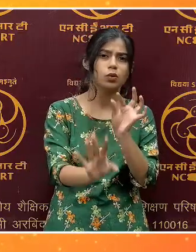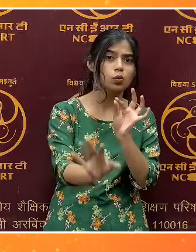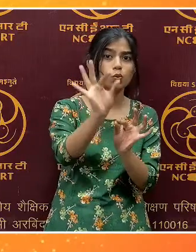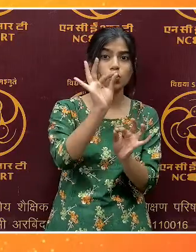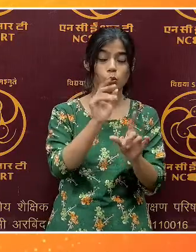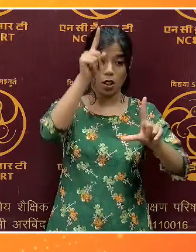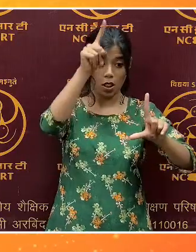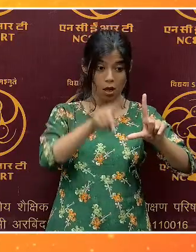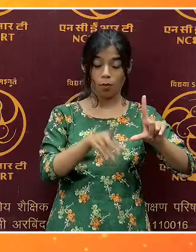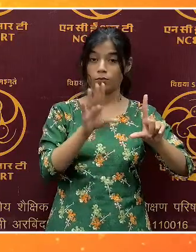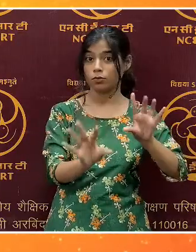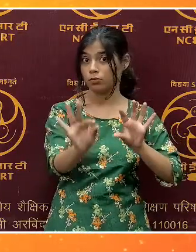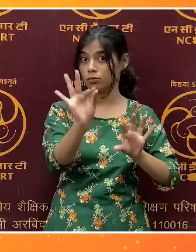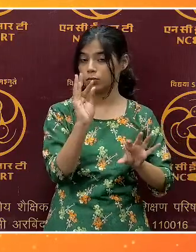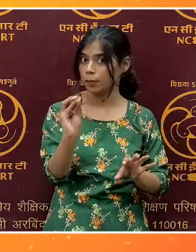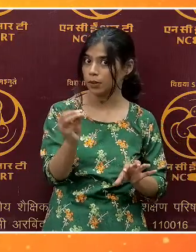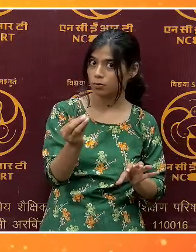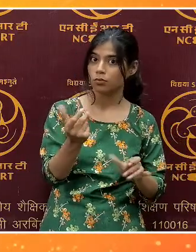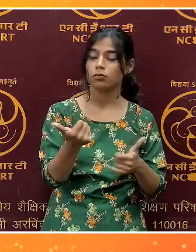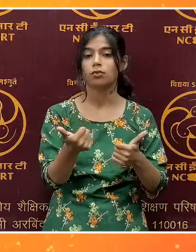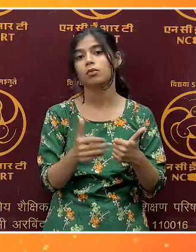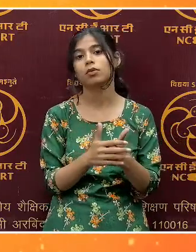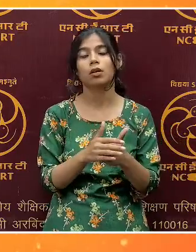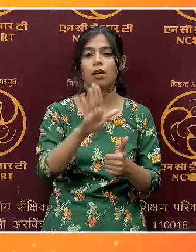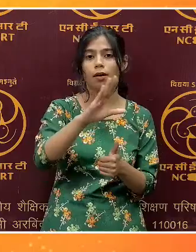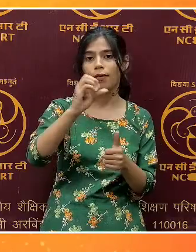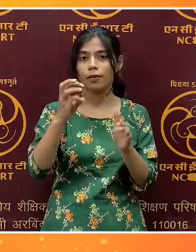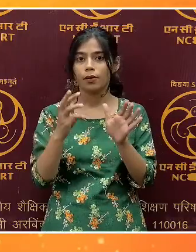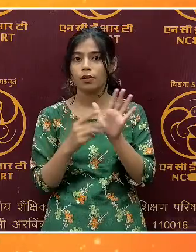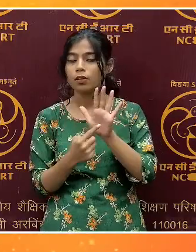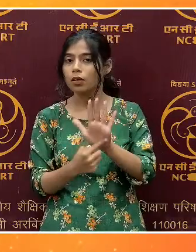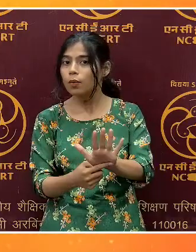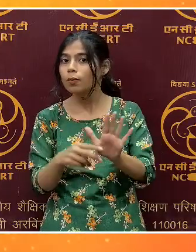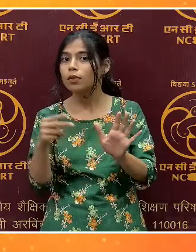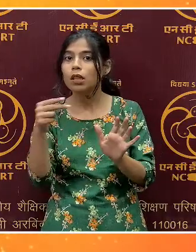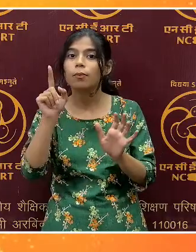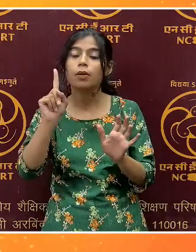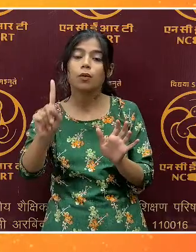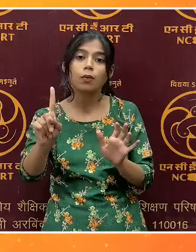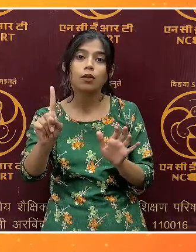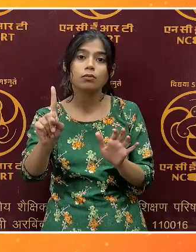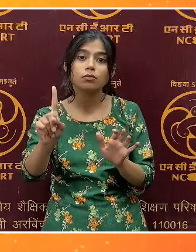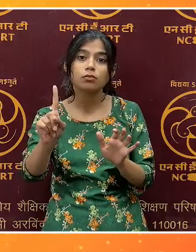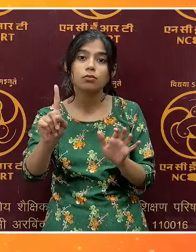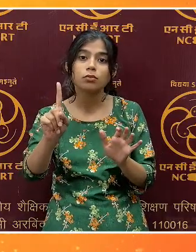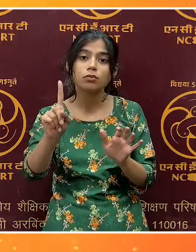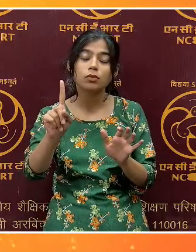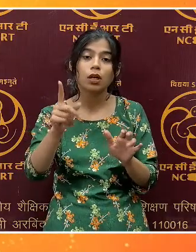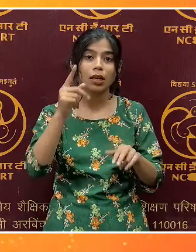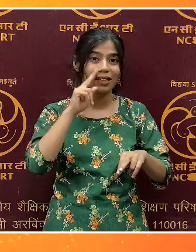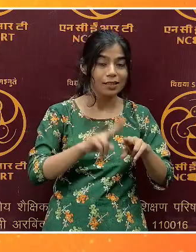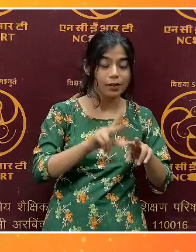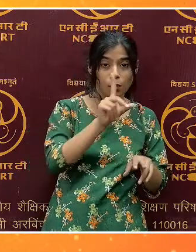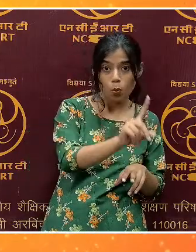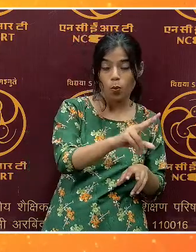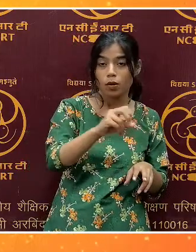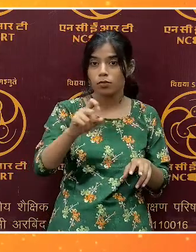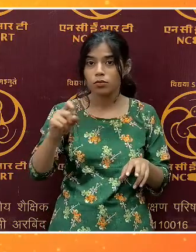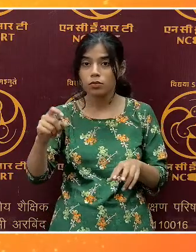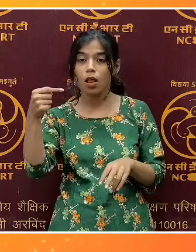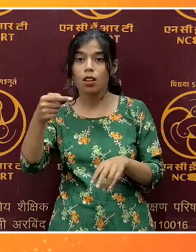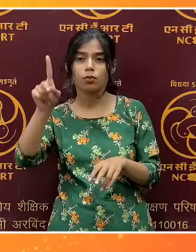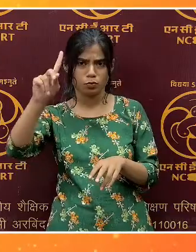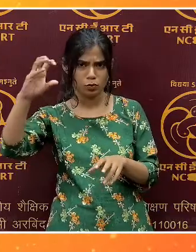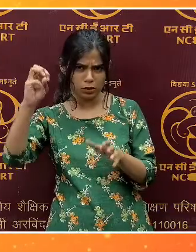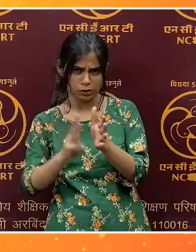scale. Now, say we can go 500 Newton represented by 1 जी centimeter, or say 1000 Newton represented by 1